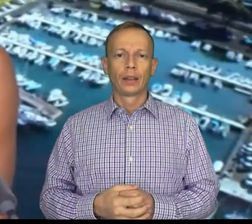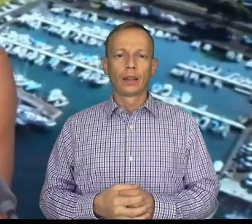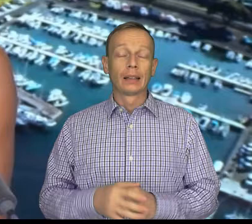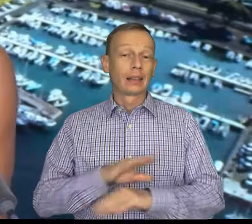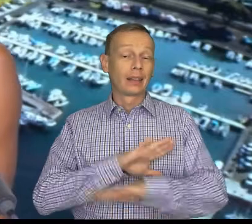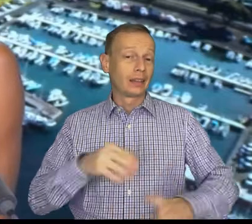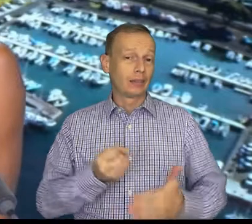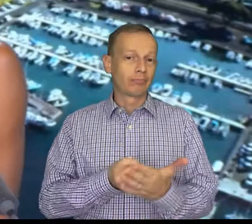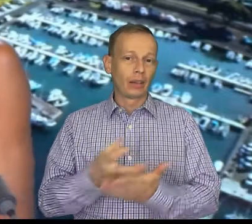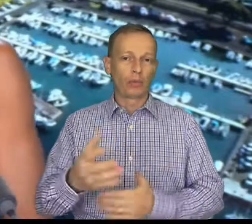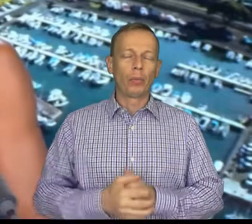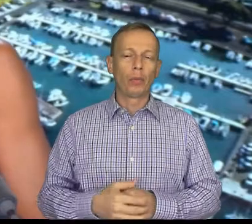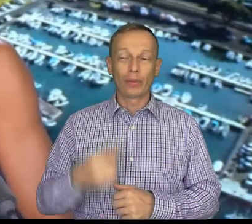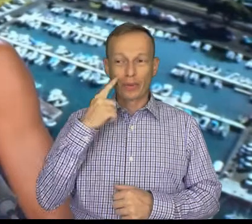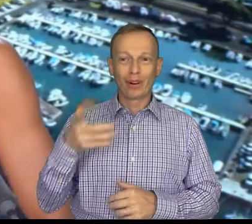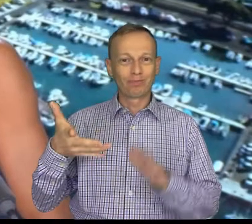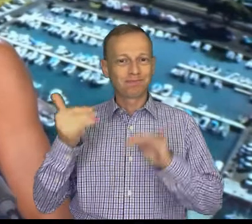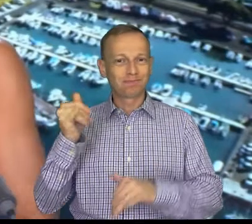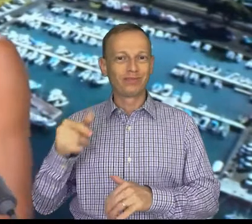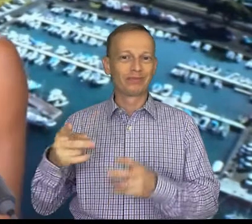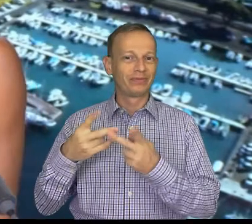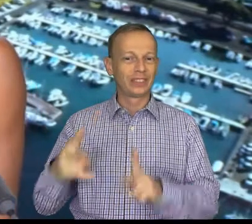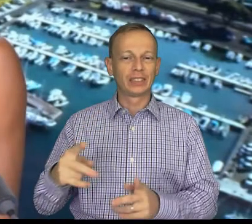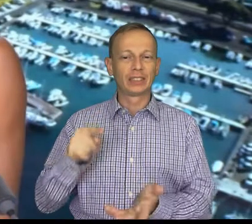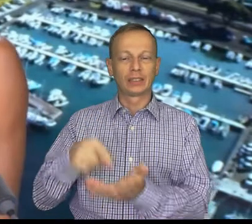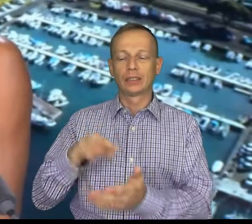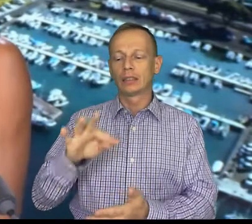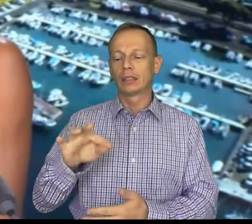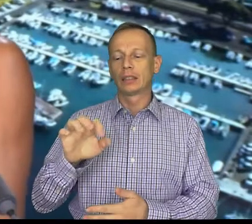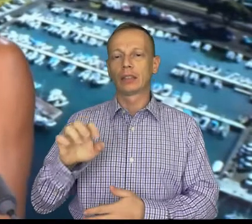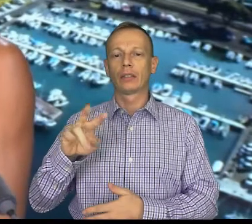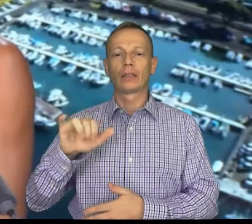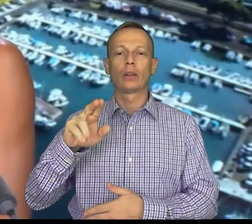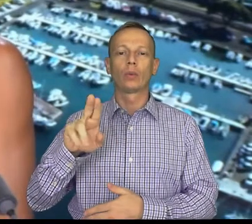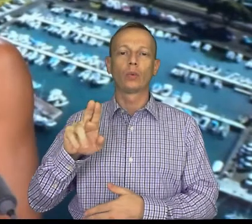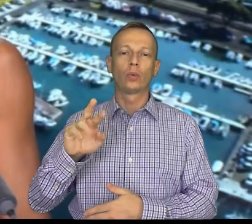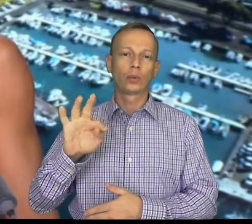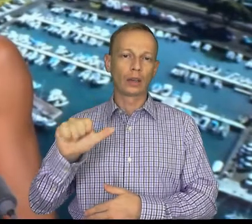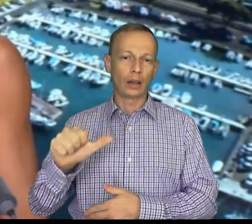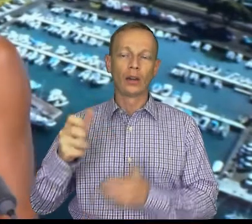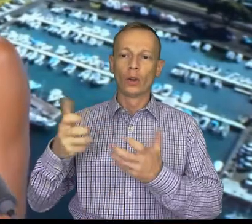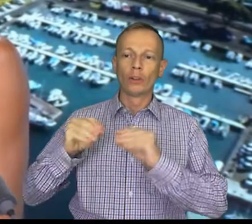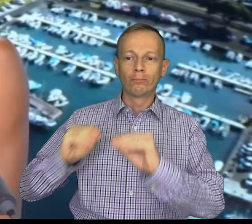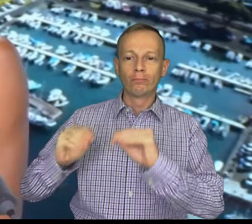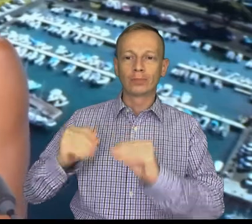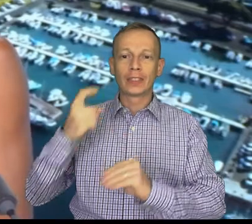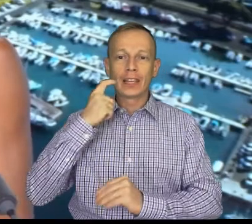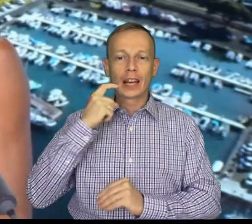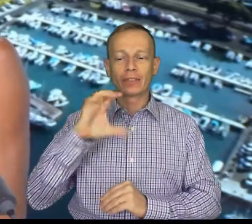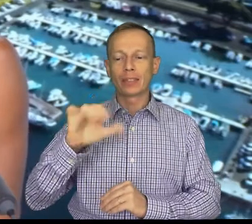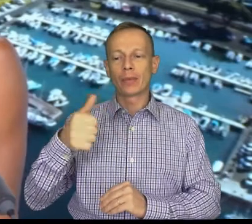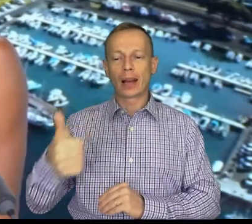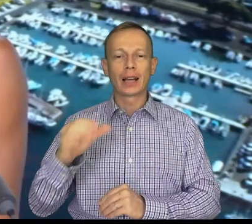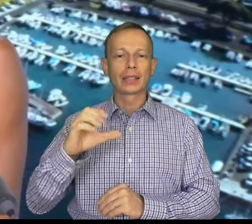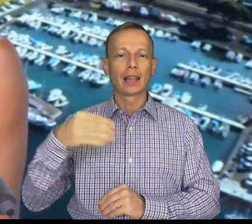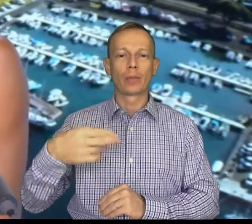pour terminer, cette initiative de la commune de Tevayuta, apprendre aux élèves de CM1 et CM2 à cuisiner afin